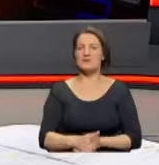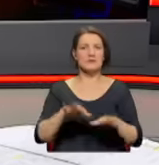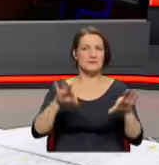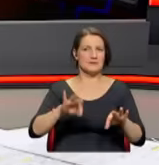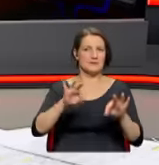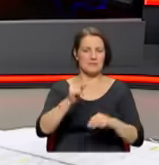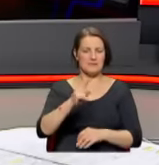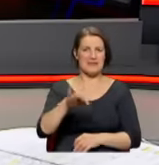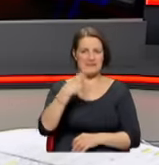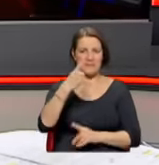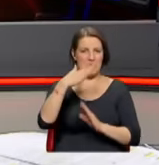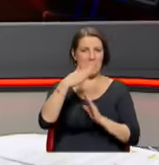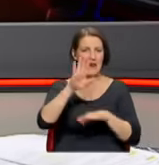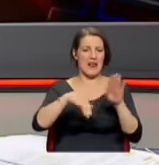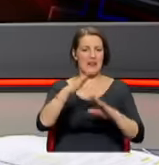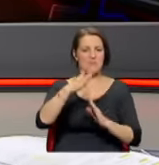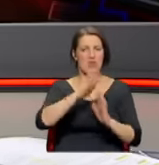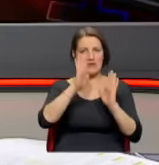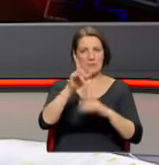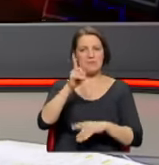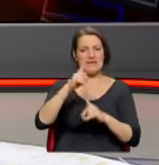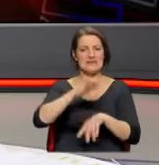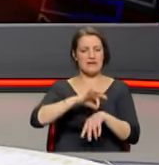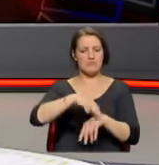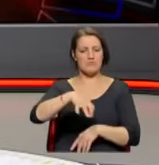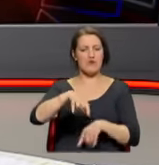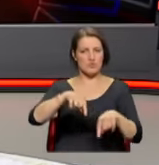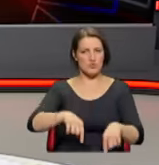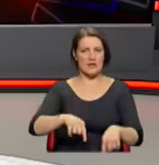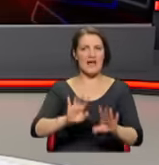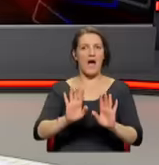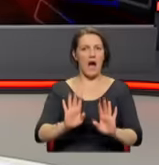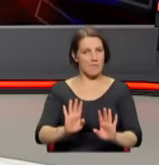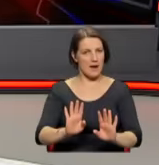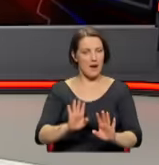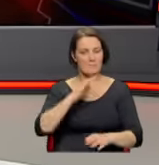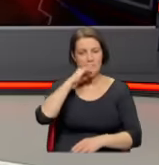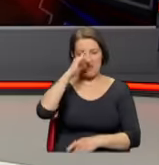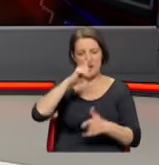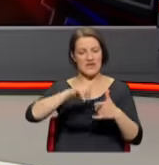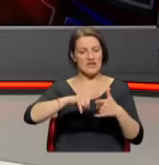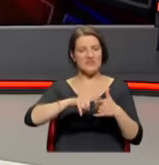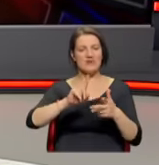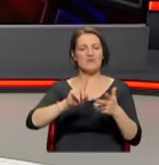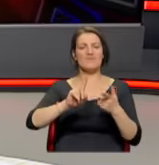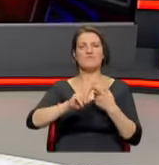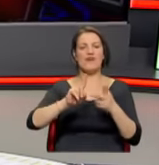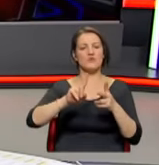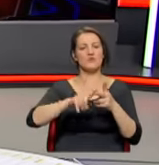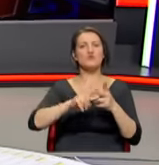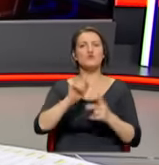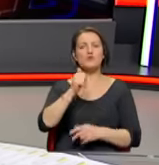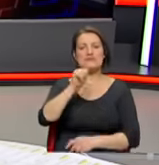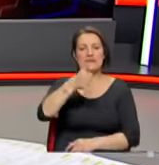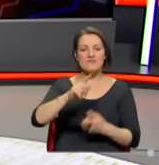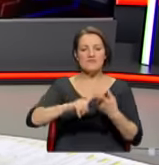Şimdi birazdan bir reklam arasına gideceğiz. Sonra bir dakika bölümünde buradayız. Fakat bayramın ikinci ve üçüncü günü, yarın ve